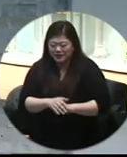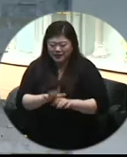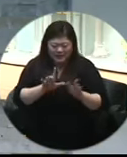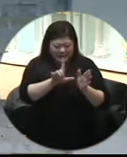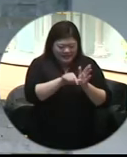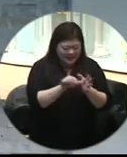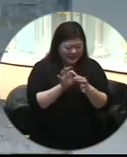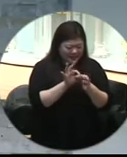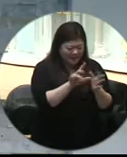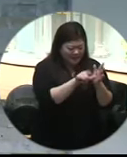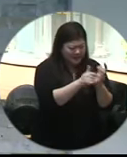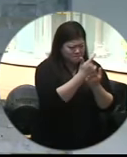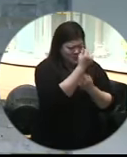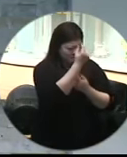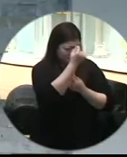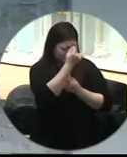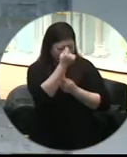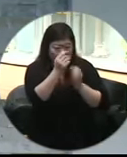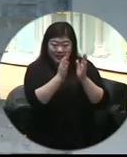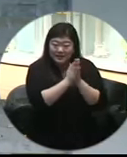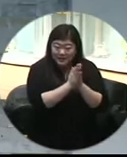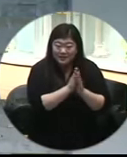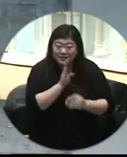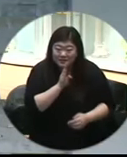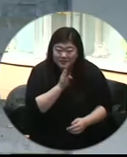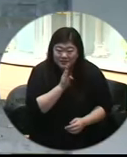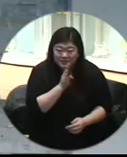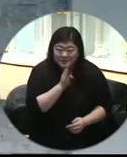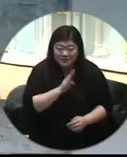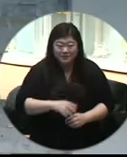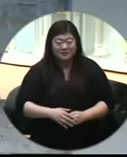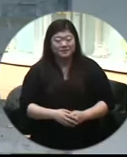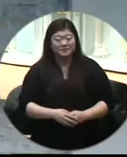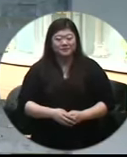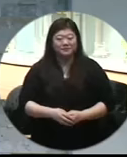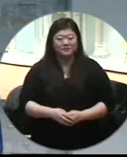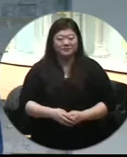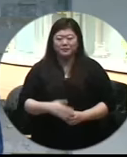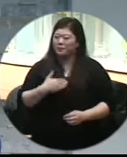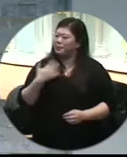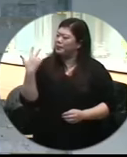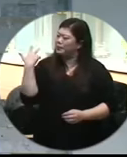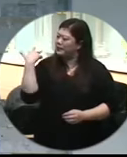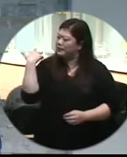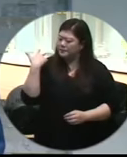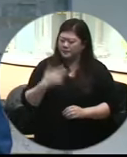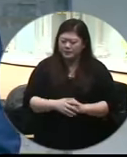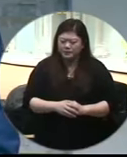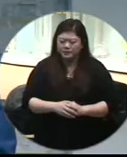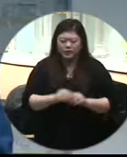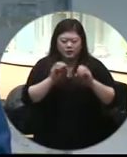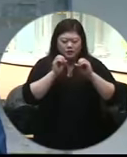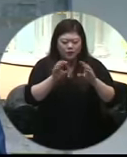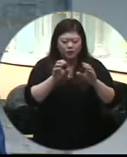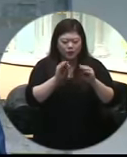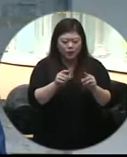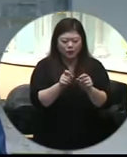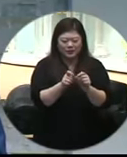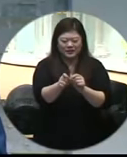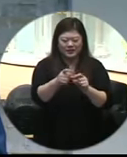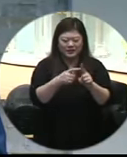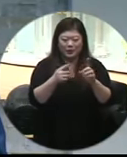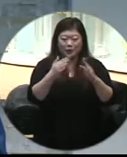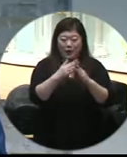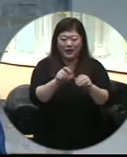하면서 매일 하루도 안 빠지고 기도합니다. 제가 지난주일 전도지교회 특강을